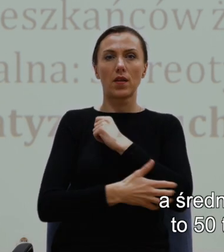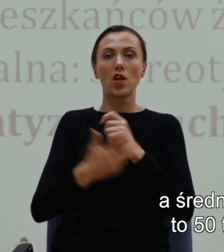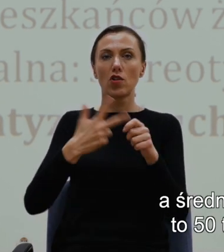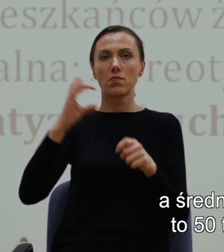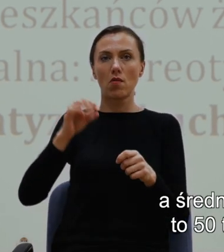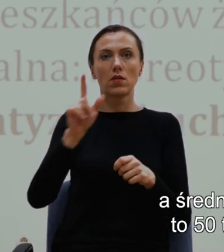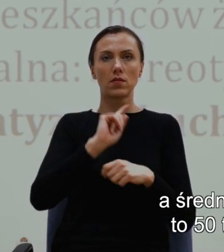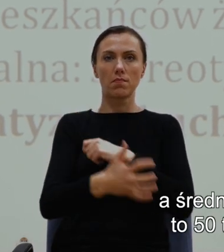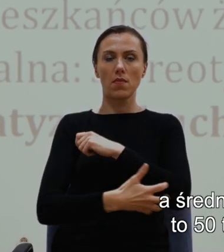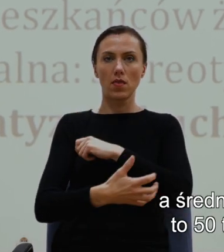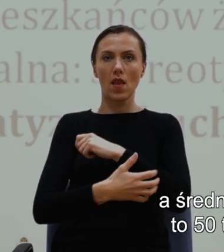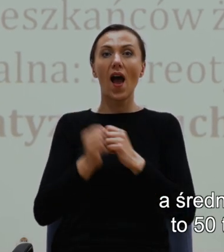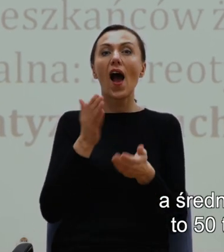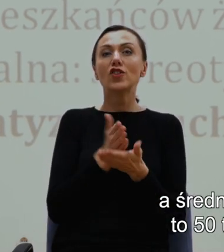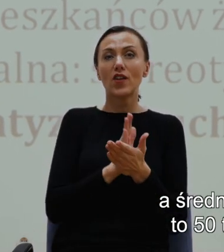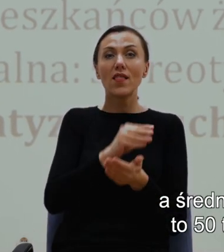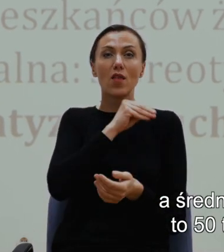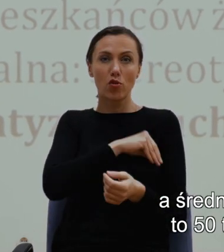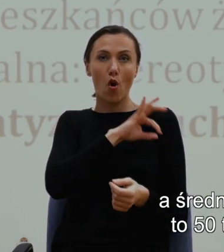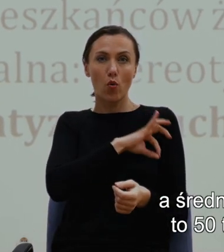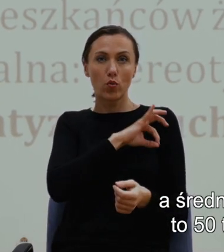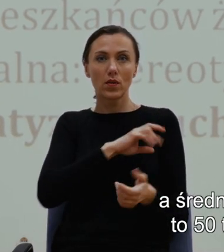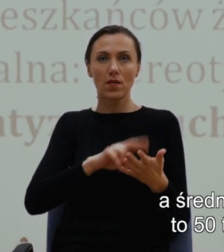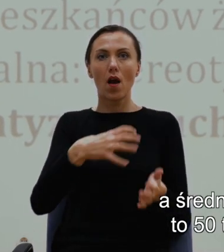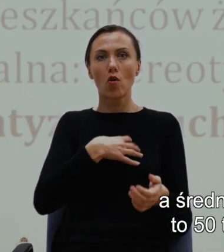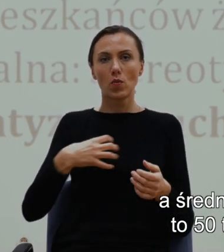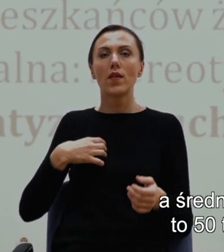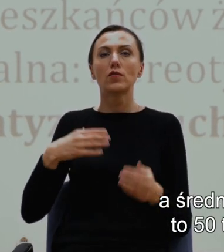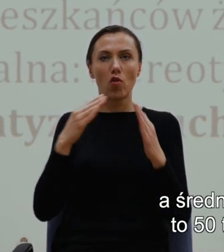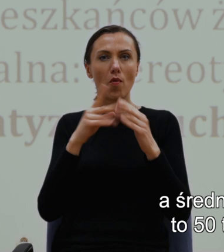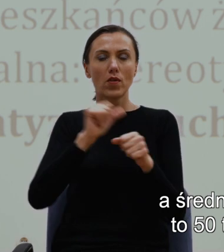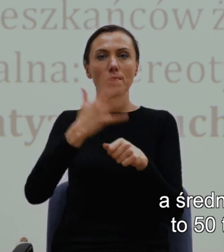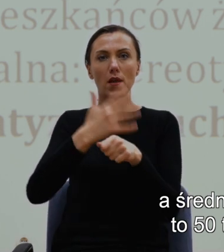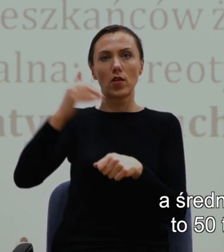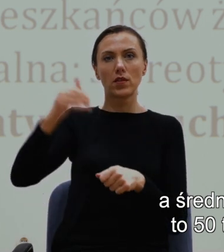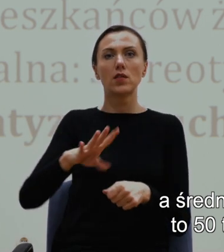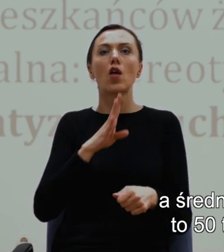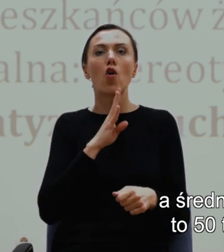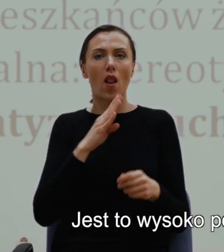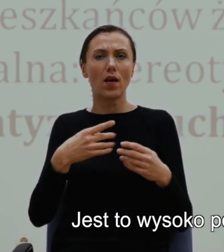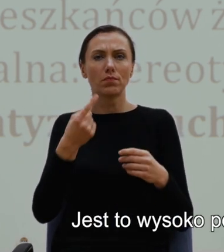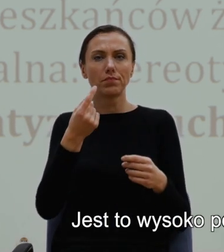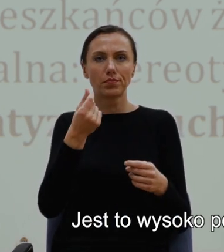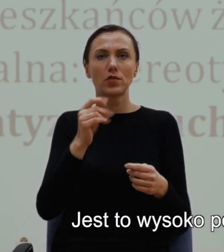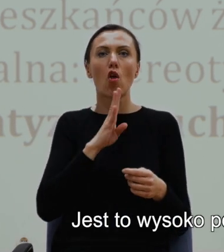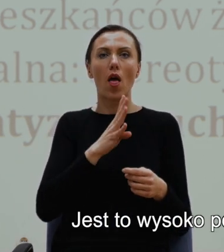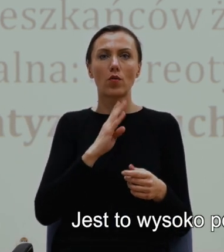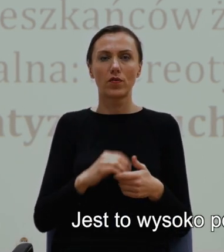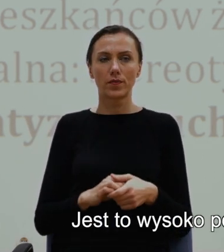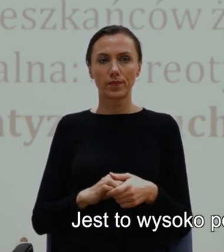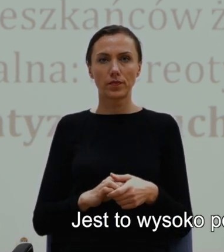średni dochód na gospodarstwo domowe to 50 tysięcy dolarów, rocznie oczywiście. Jest to